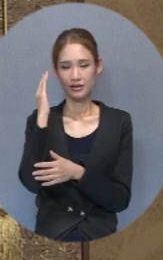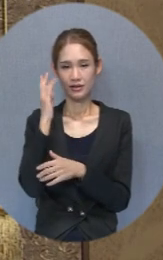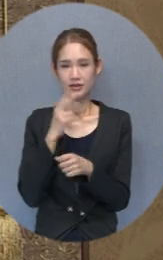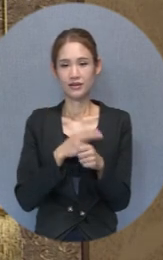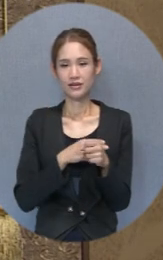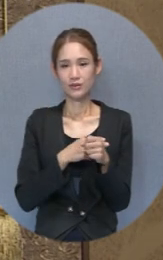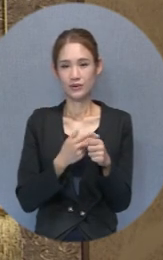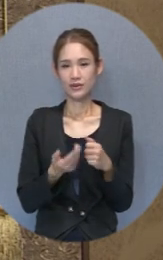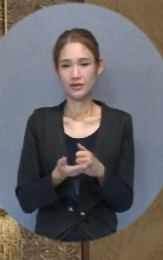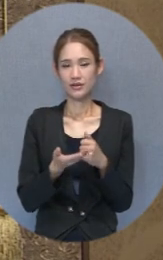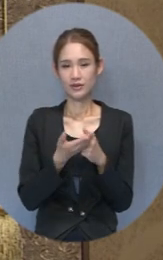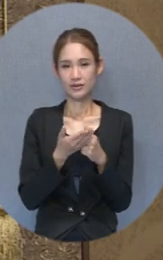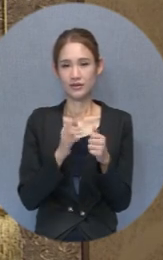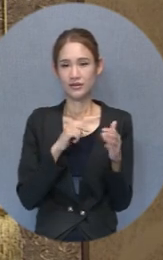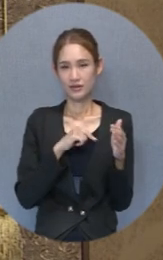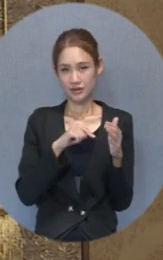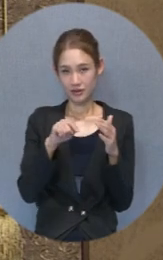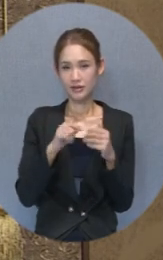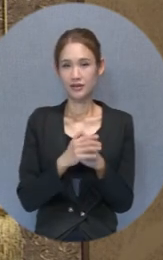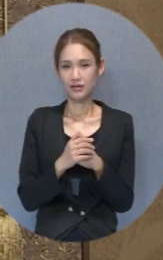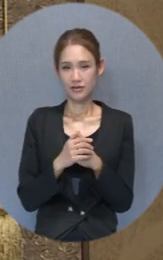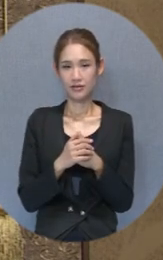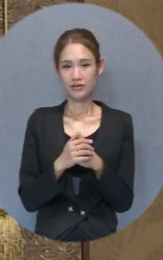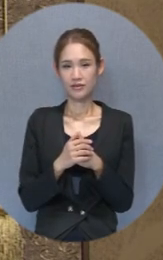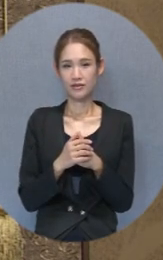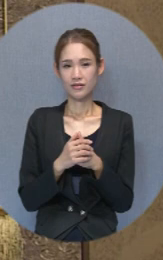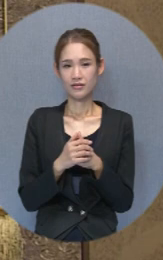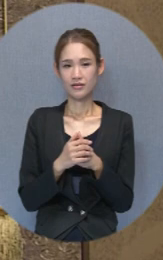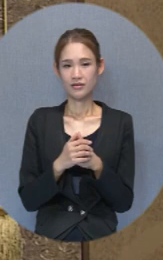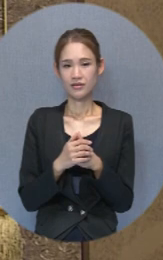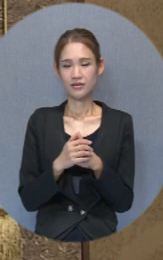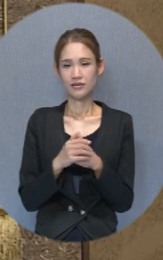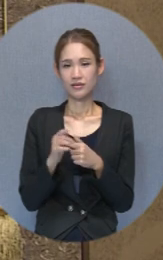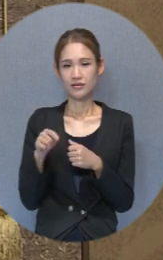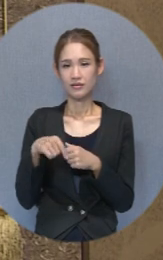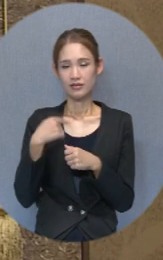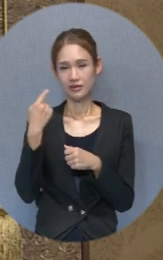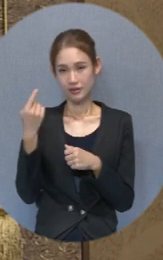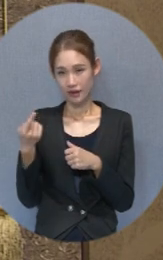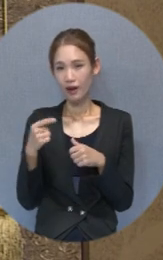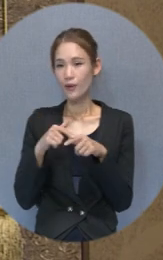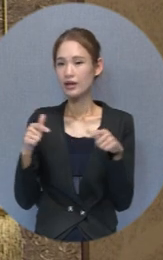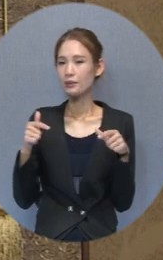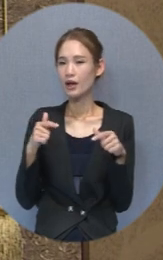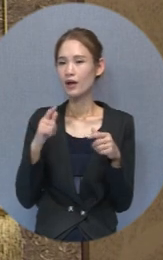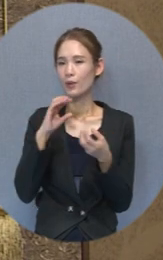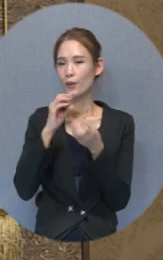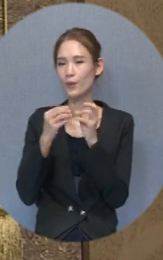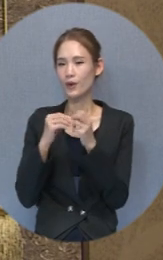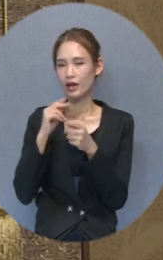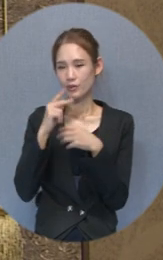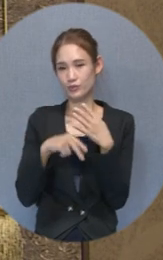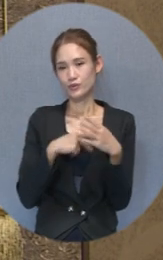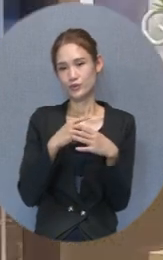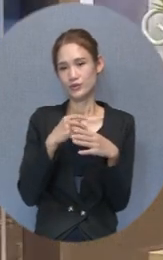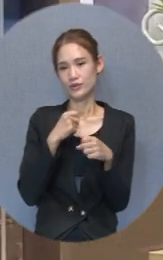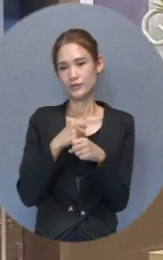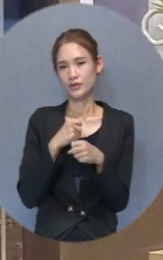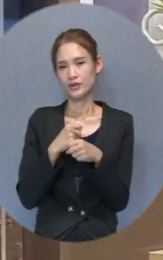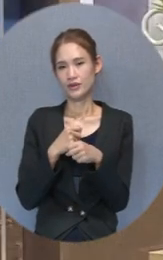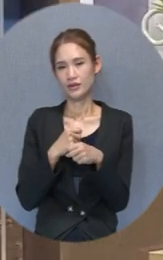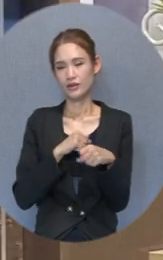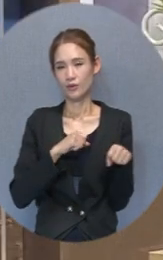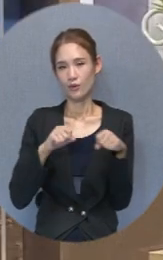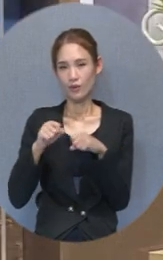그 강사로 양성을 해서 나가게 돼요. 네. 네. 그리고 일반적인 공예 프로그램으로도 활동을